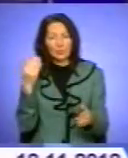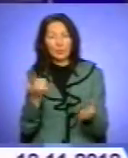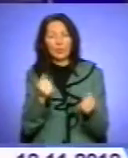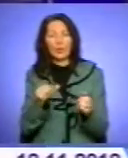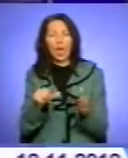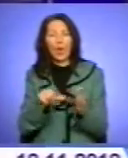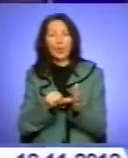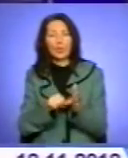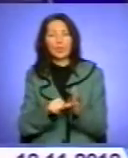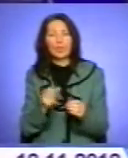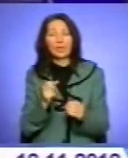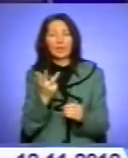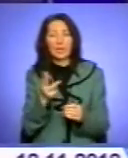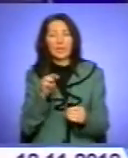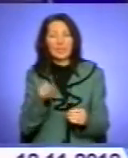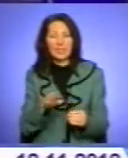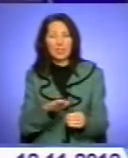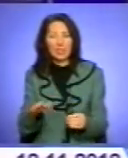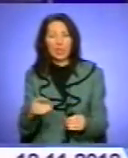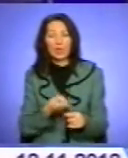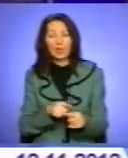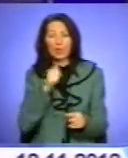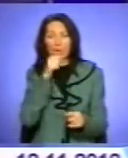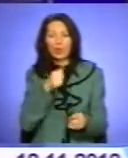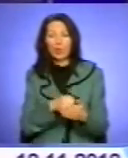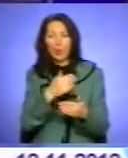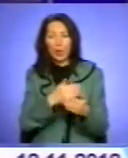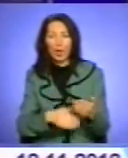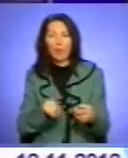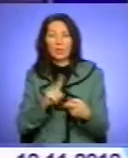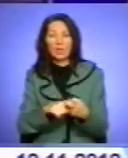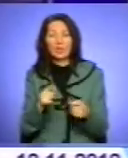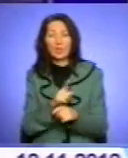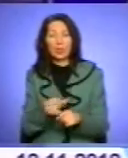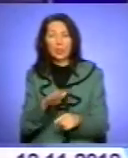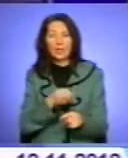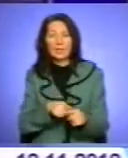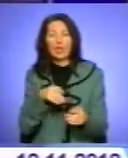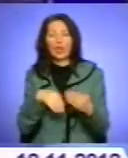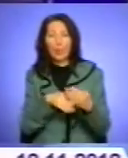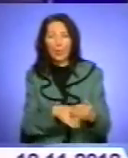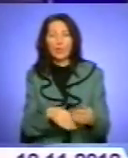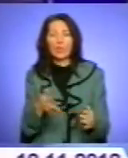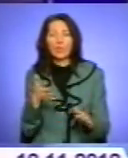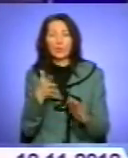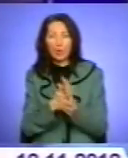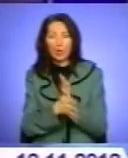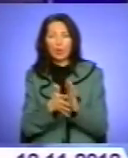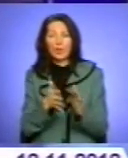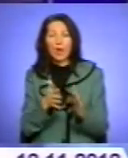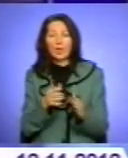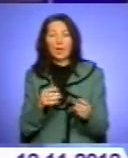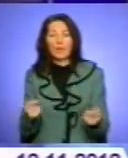У наступному році до програми приєднається і Тернопільщина. Це допоможе спрогнозувати результати зовнішнього незалежного